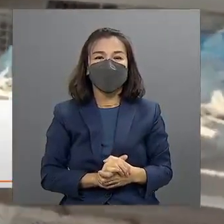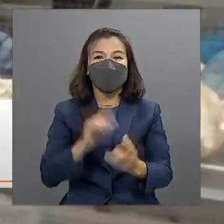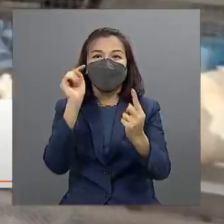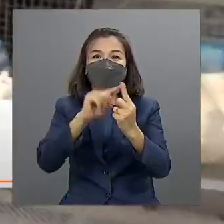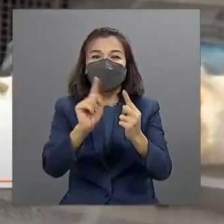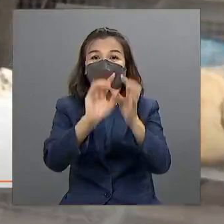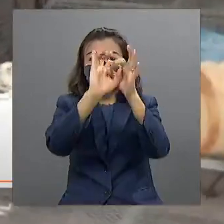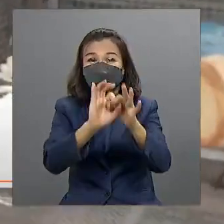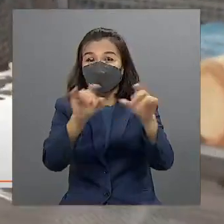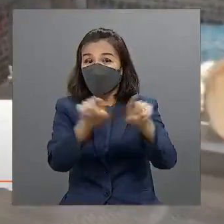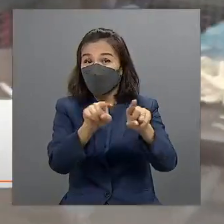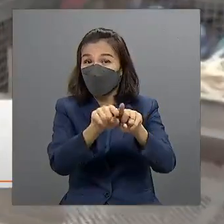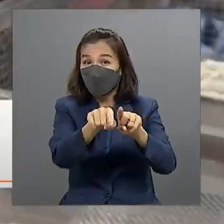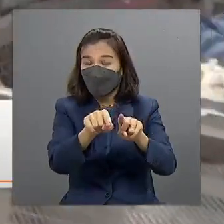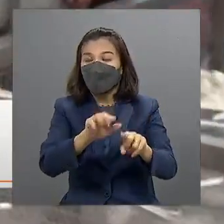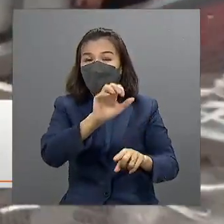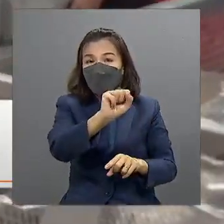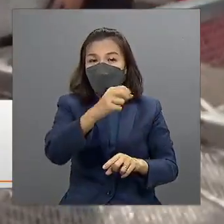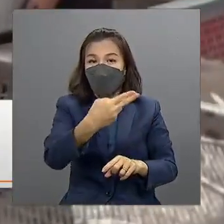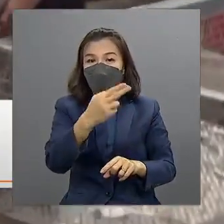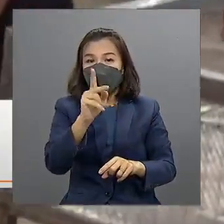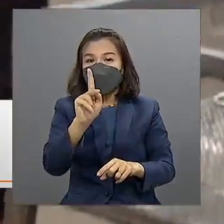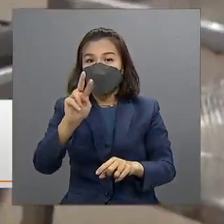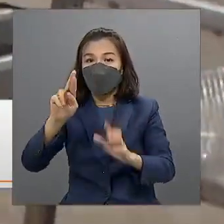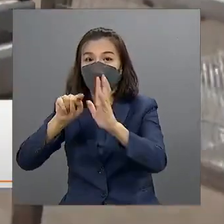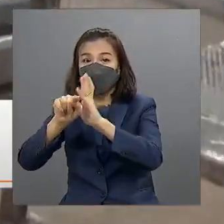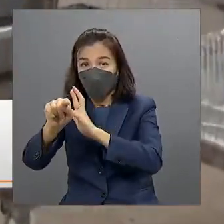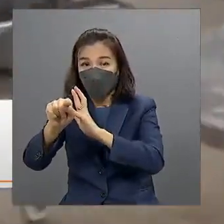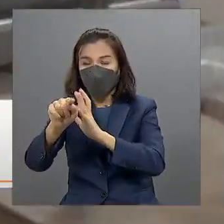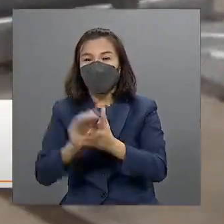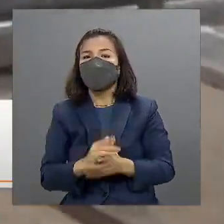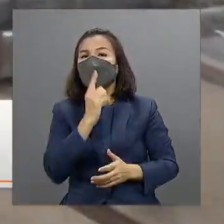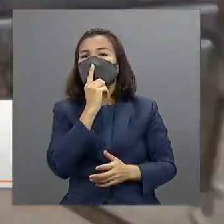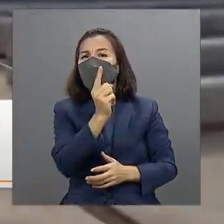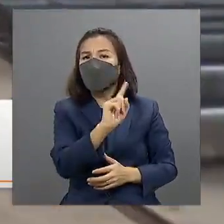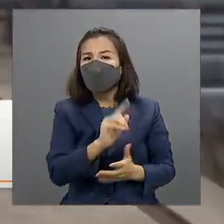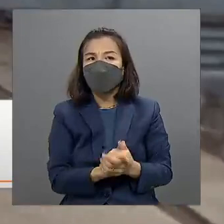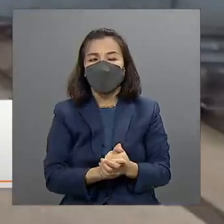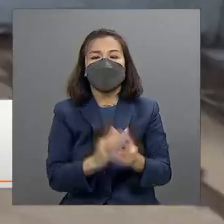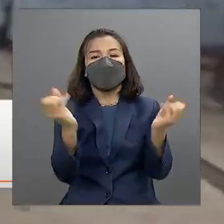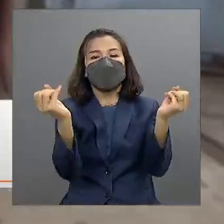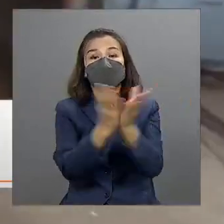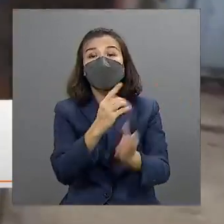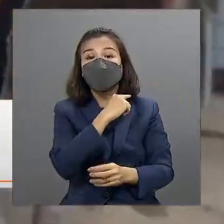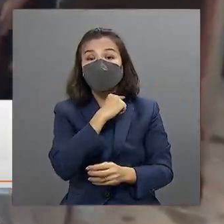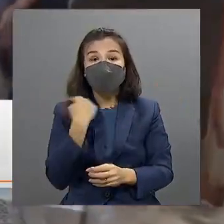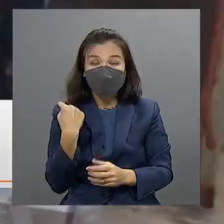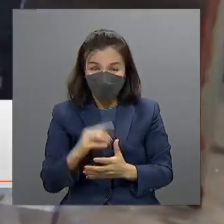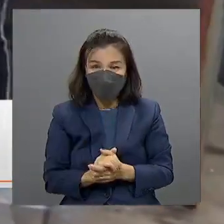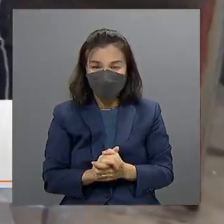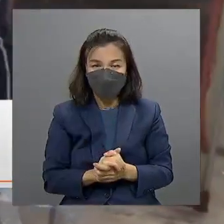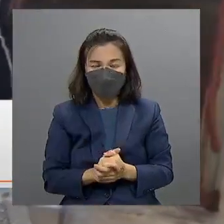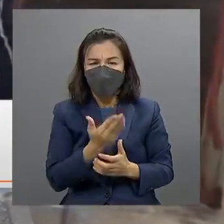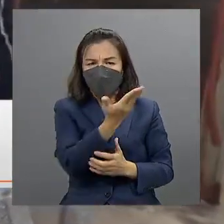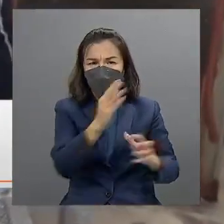ผู้จัการสหกรณกองทุนสวยางบ้านหนองครกบอกว่าเสียหายนะคะคือยากจะให้กระสวงคำมันาคมแลวรัฐบาลอ